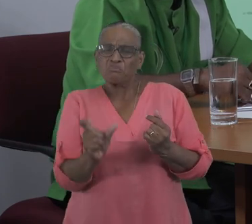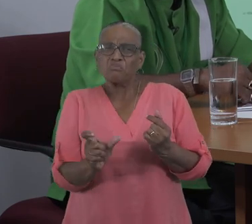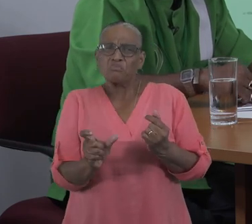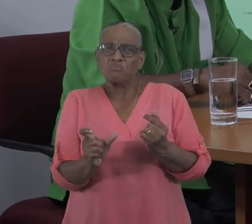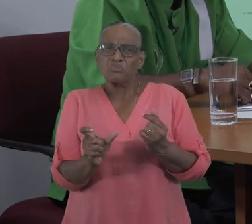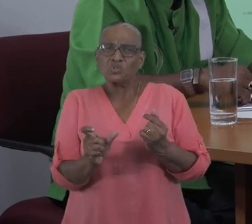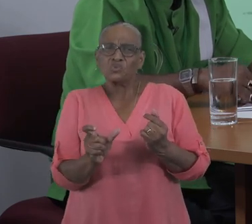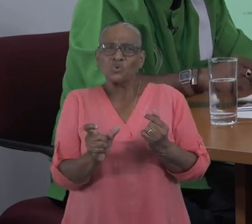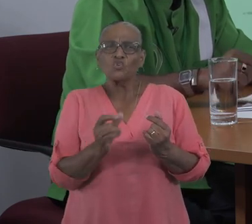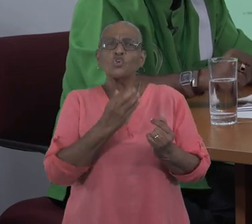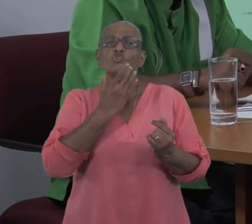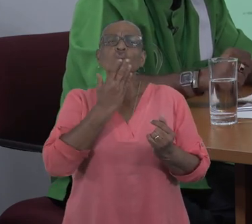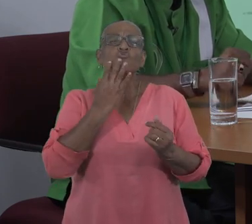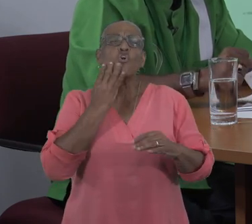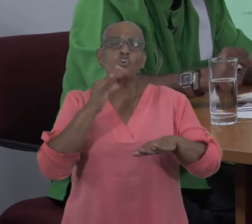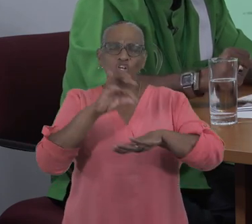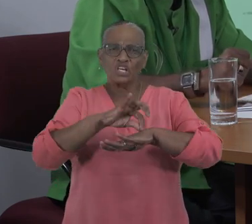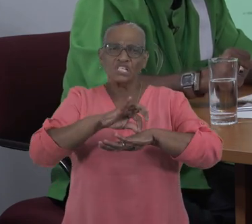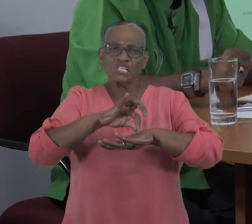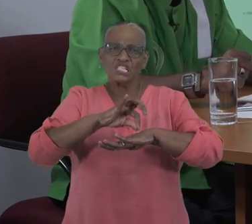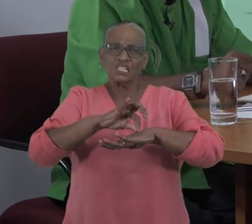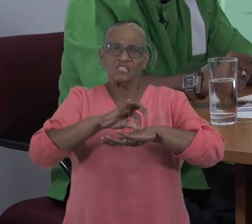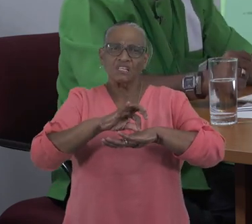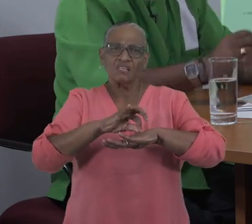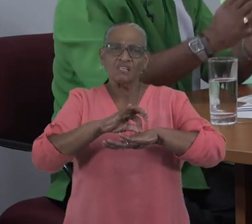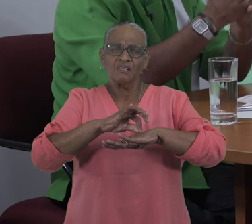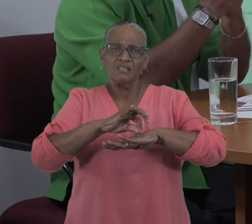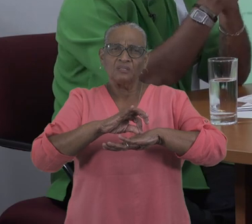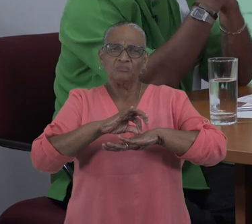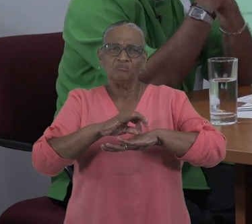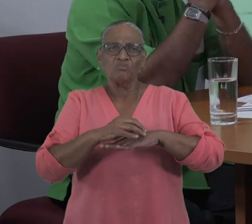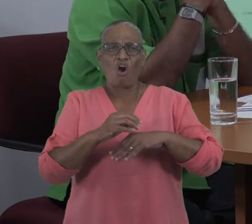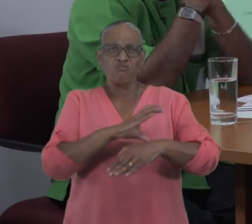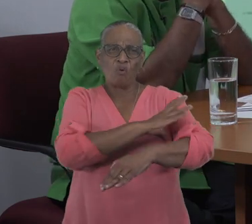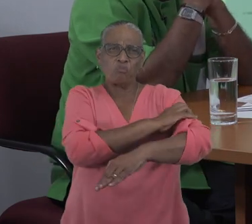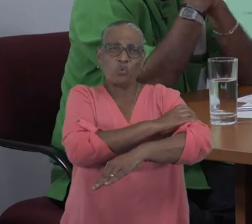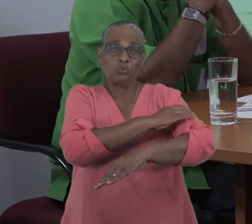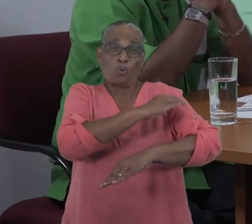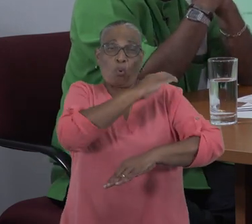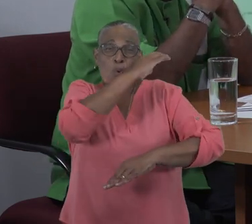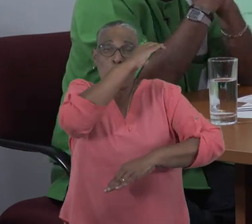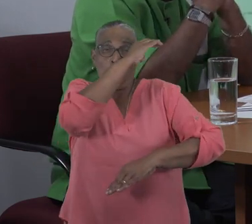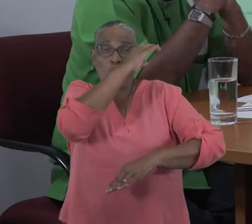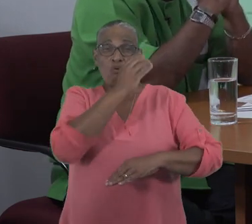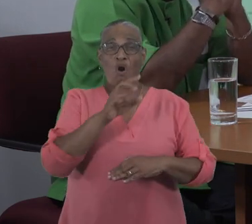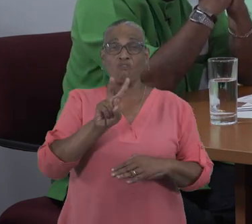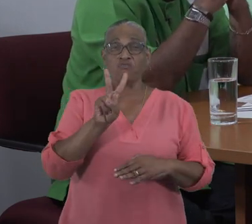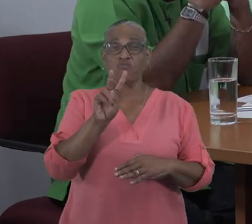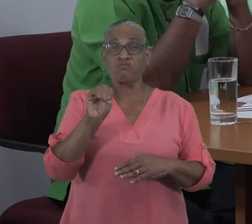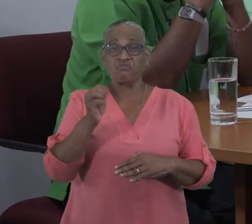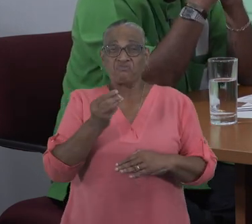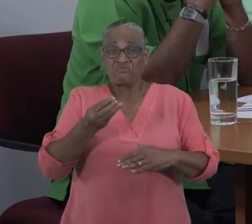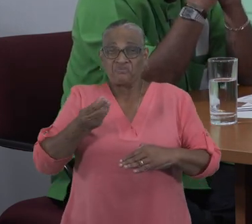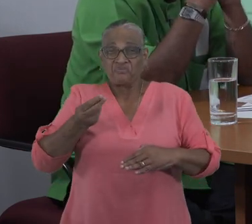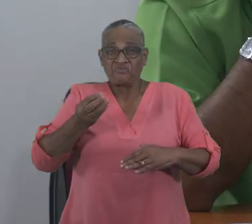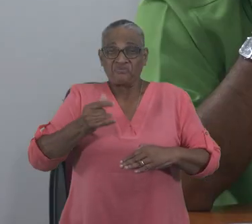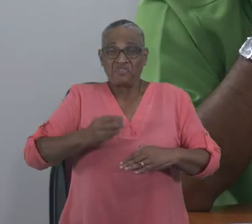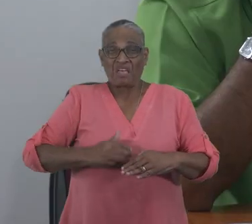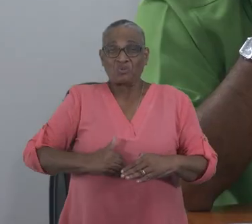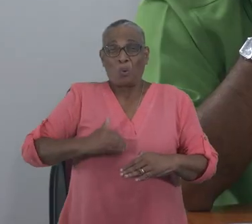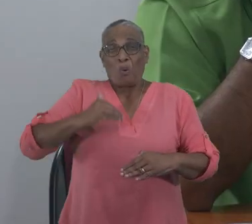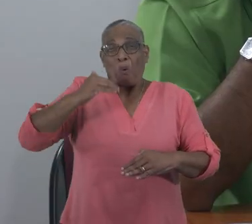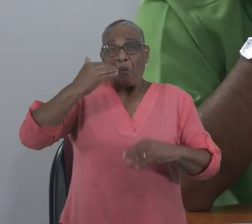als iemand bijvoorbeeld een diabetes, een man saap sukrusiki, hoge bloeddruk of een hoog cholesterol, die 3 grote